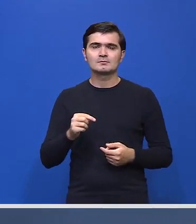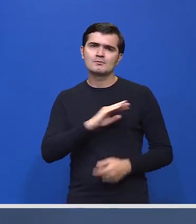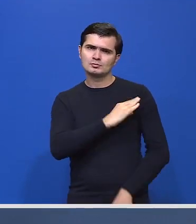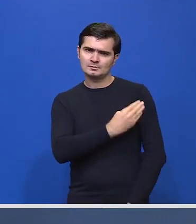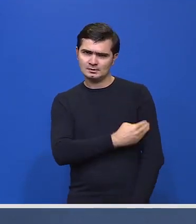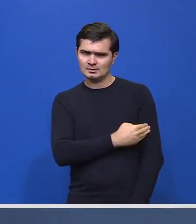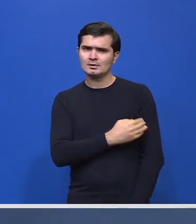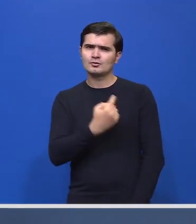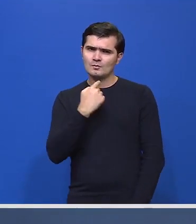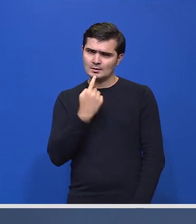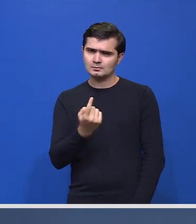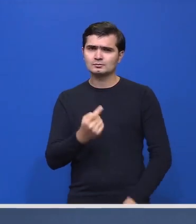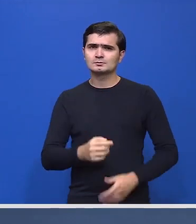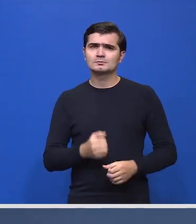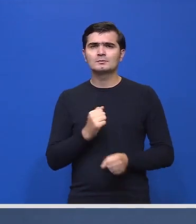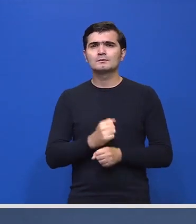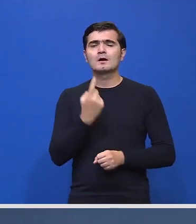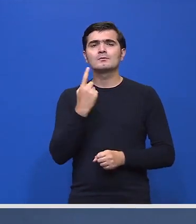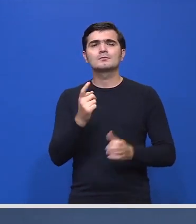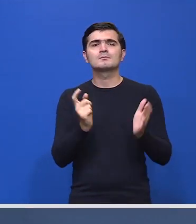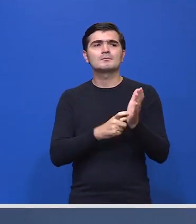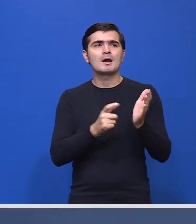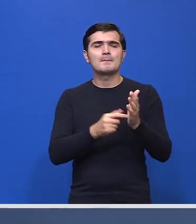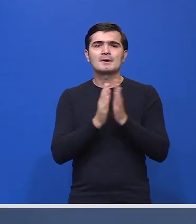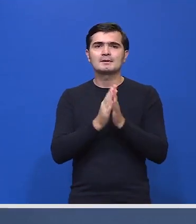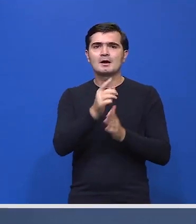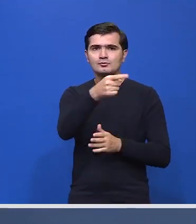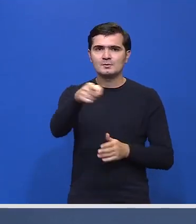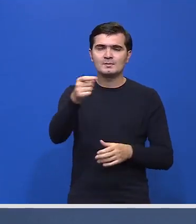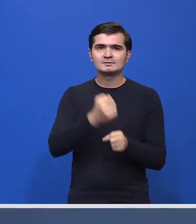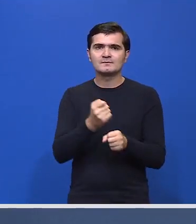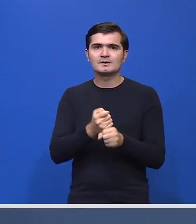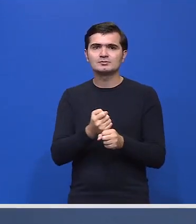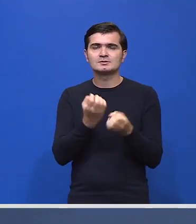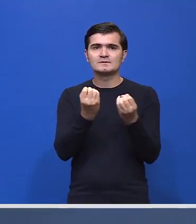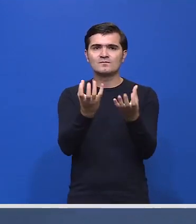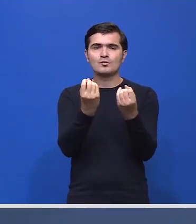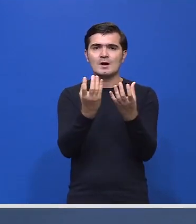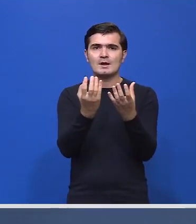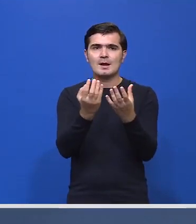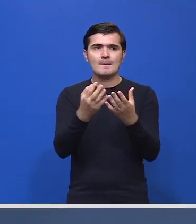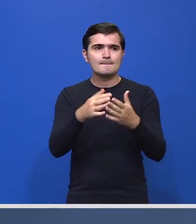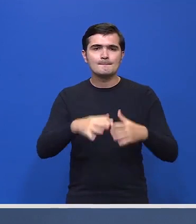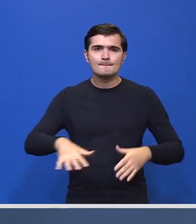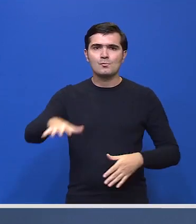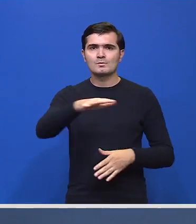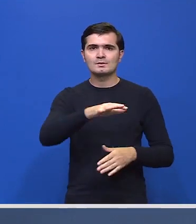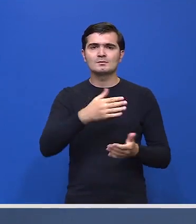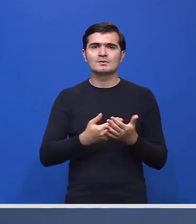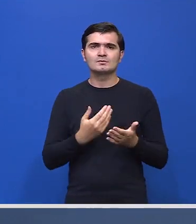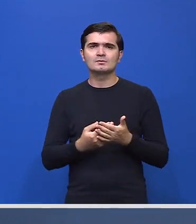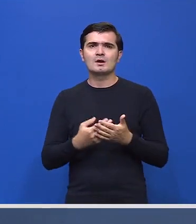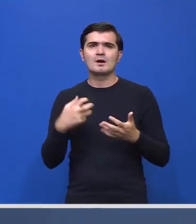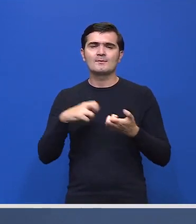spus, și fac apel la dumneavoastră să faceți publică această informație, astfel încât problemele